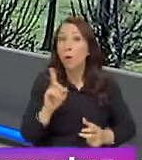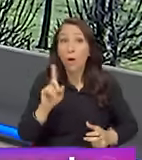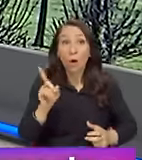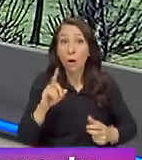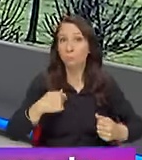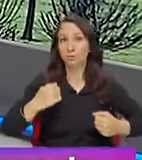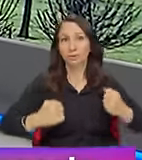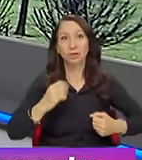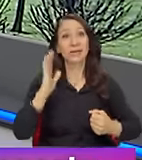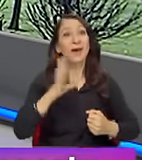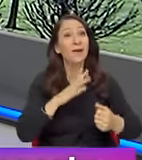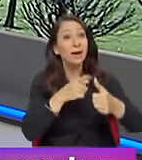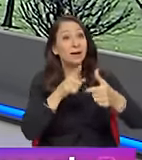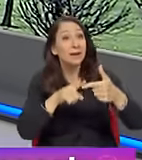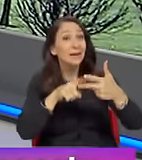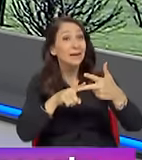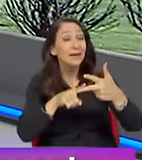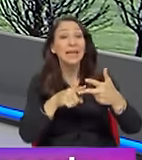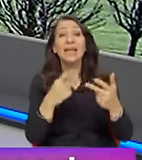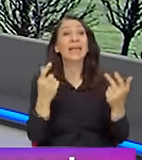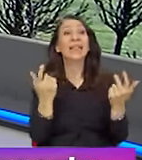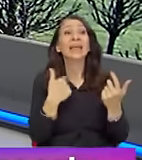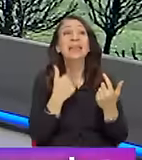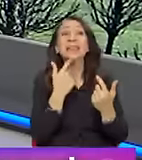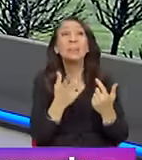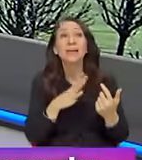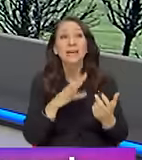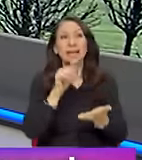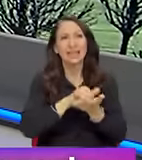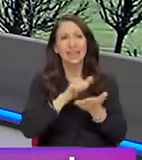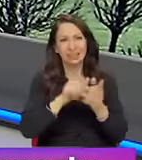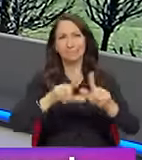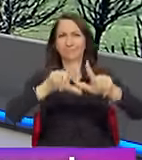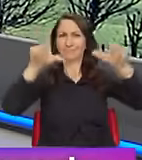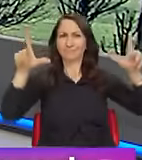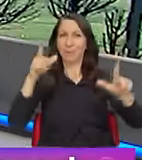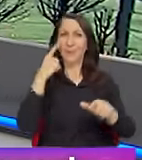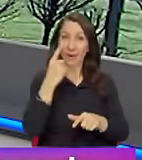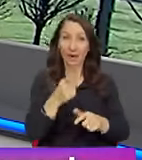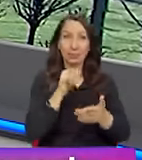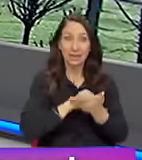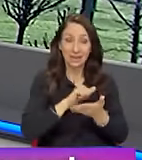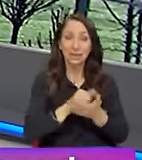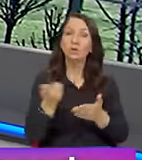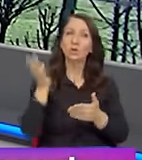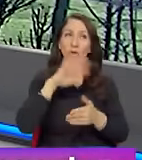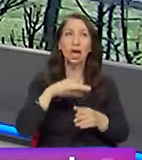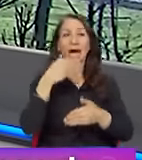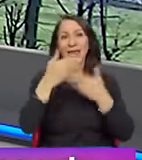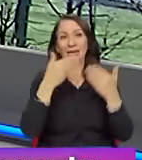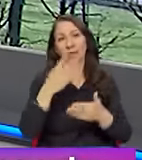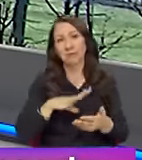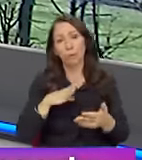koşa koşa gideceğiz diyenler var. Nereye getirmek istiyorum sözü? Gazeteler bir gelsin, şöyle bir bakalım gazetelere, sonra da